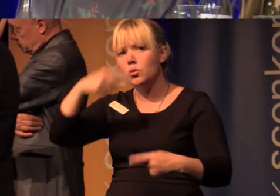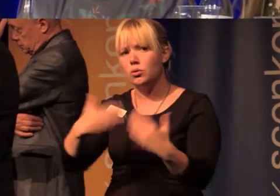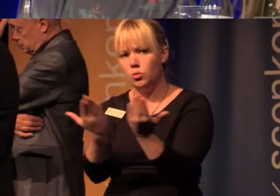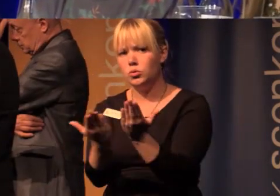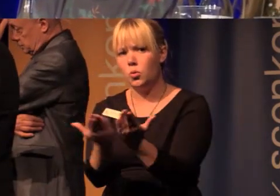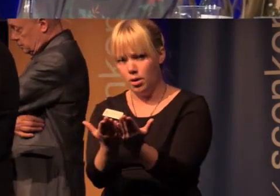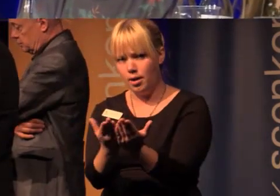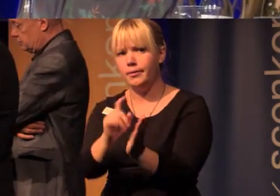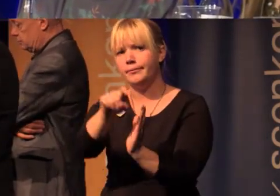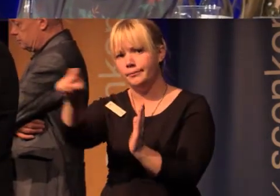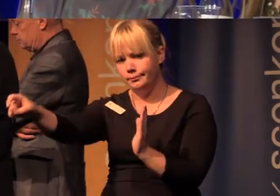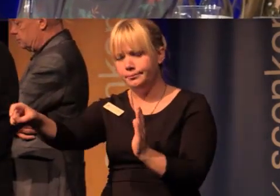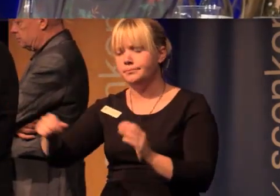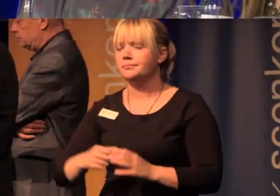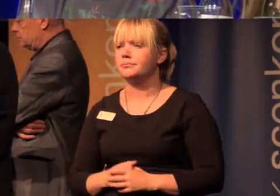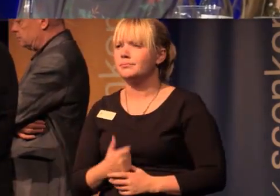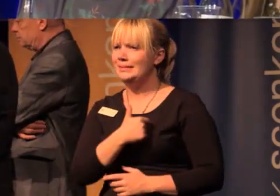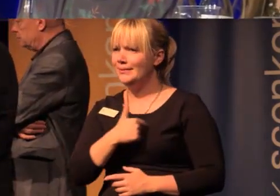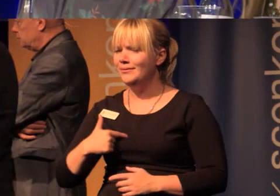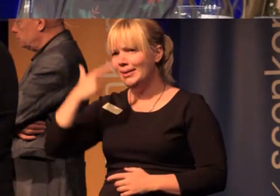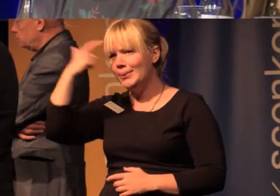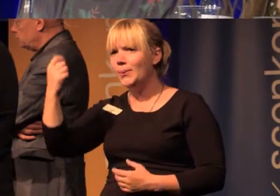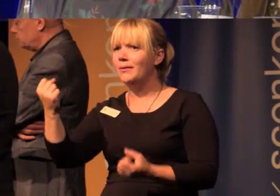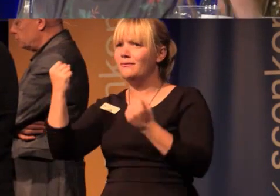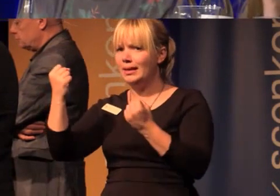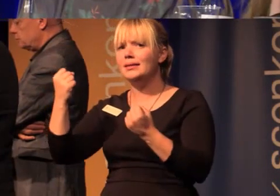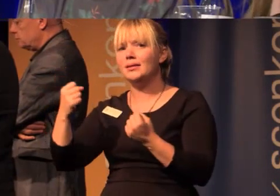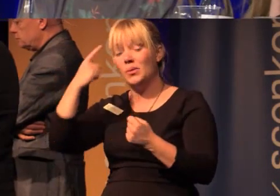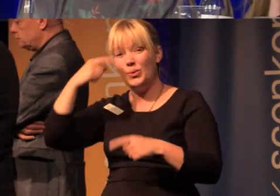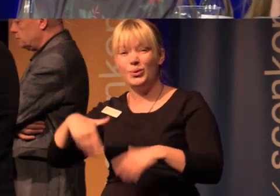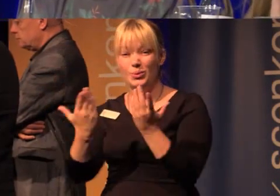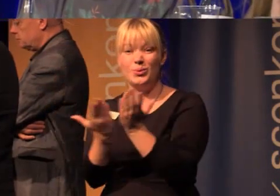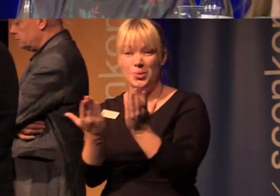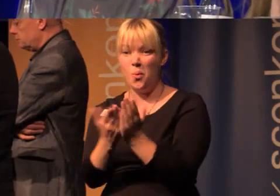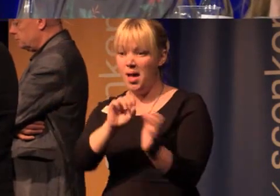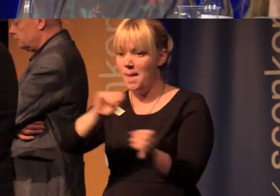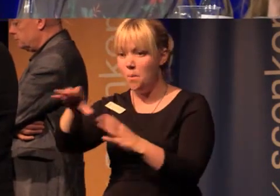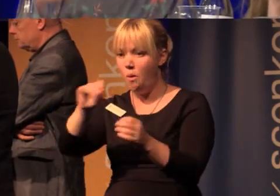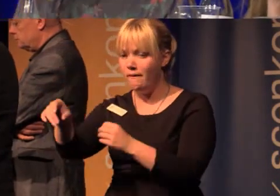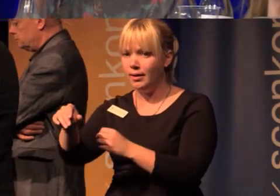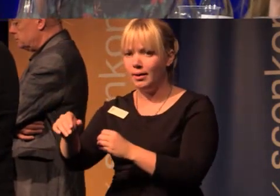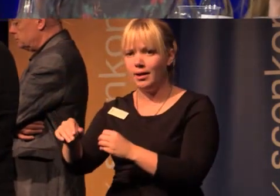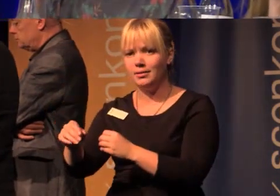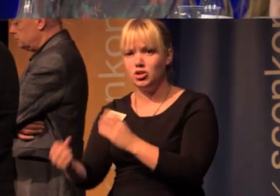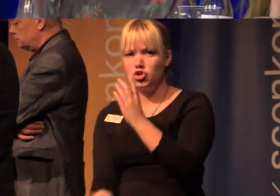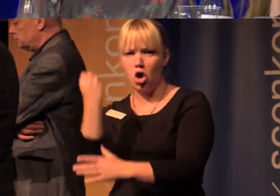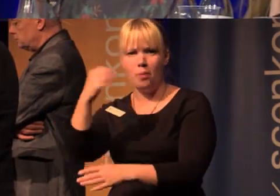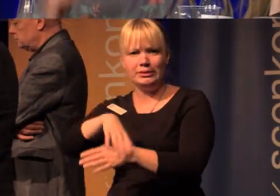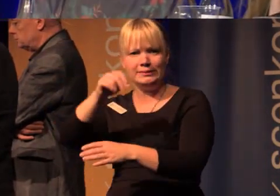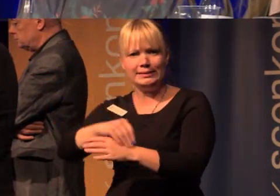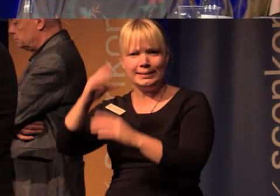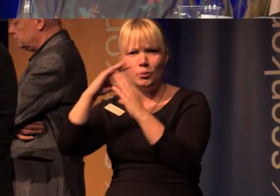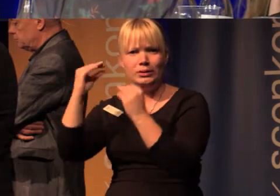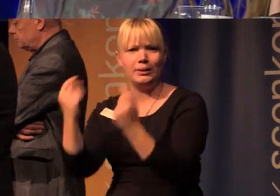Vi tror att det är viktigt att kulturskolan spelar roll i det här skapandet av det svenska musikundret, även om det inte är det enda vill jag